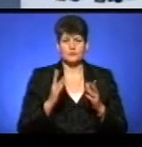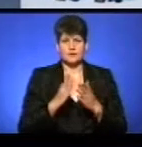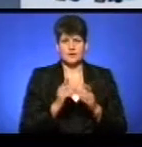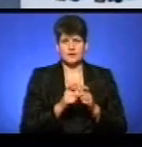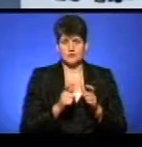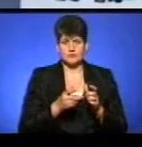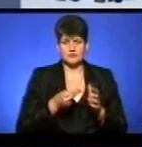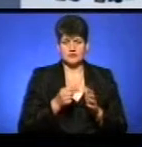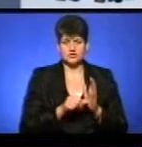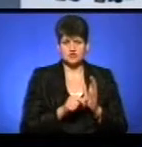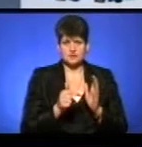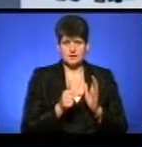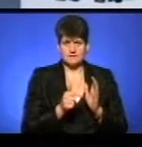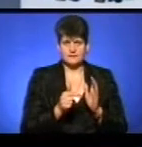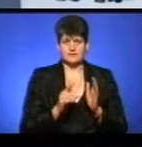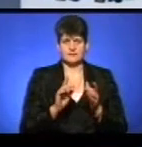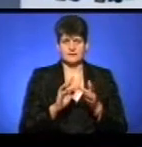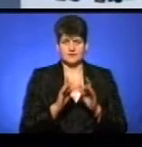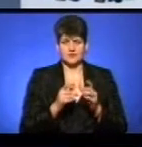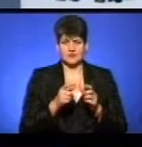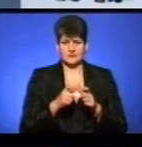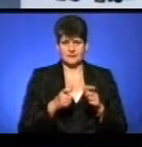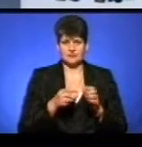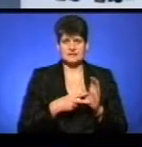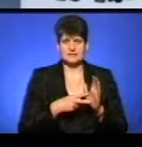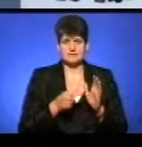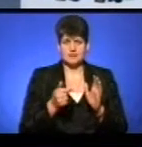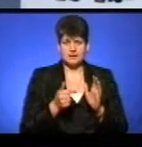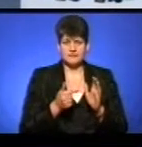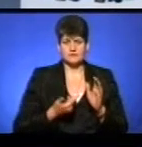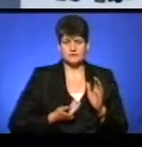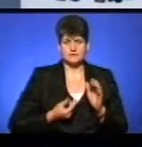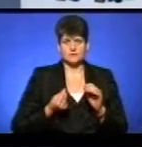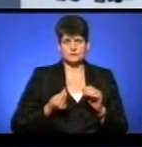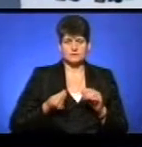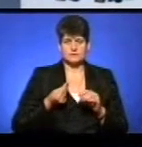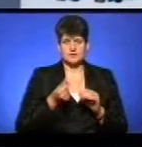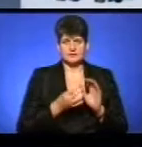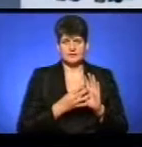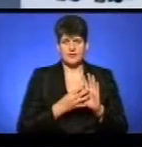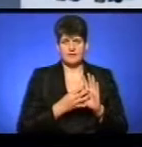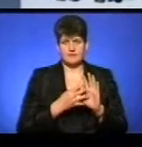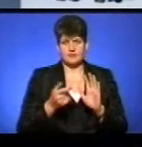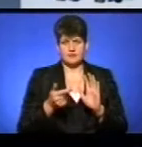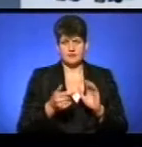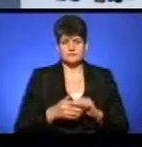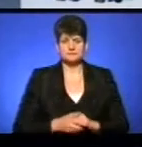платитимуть по 6 гривень електронного квитка – по 7 гривень, і готівкою розраховуватимуться – по 9 гривень.